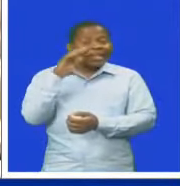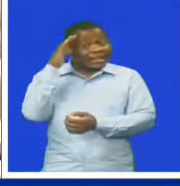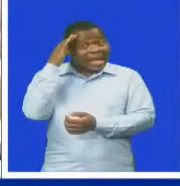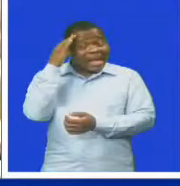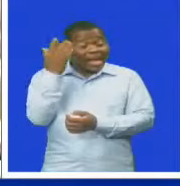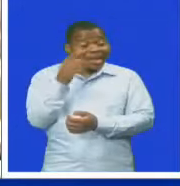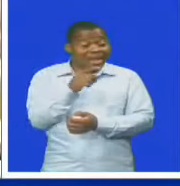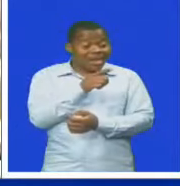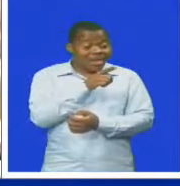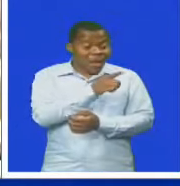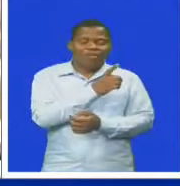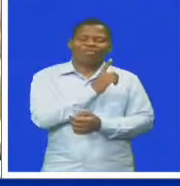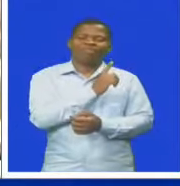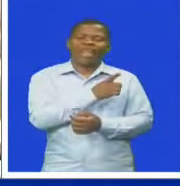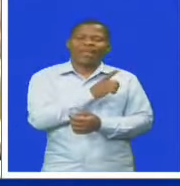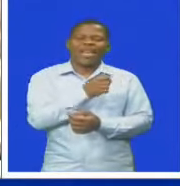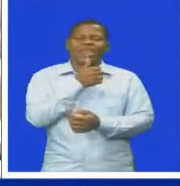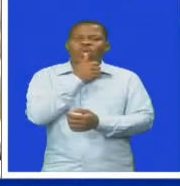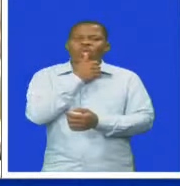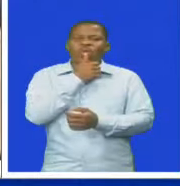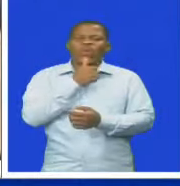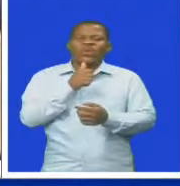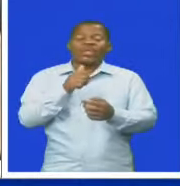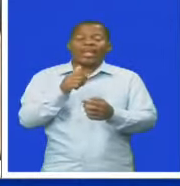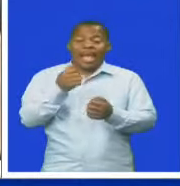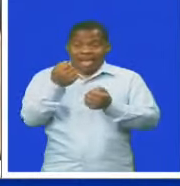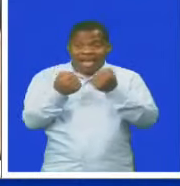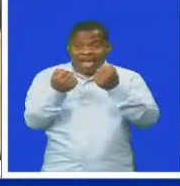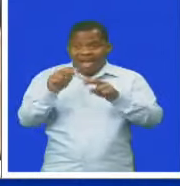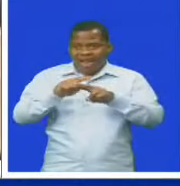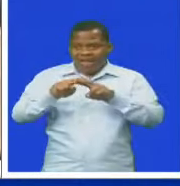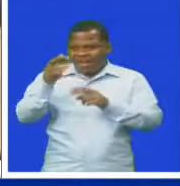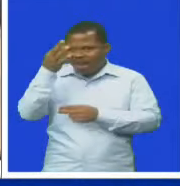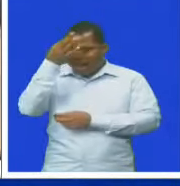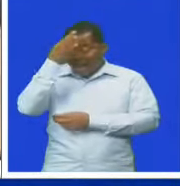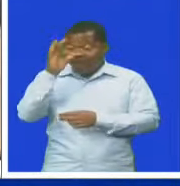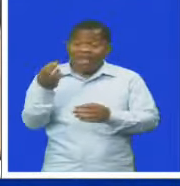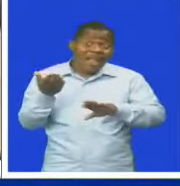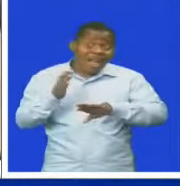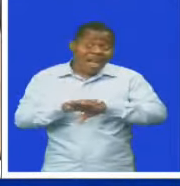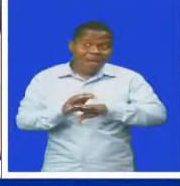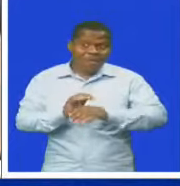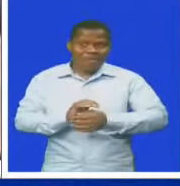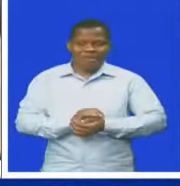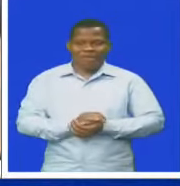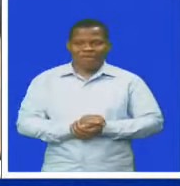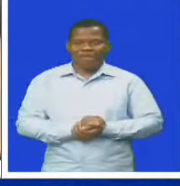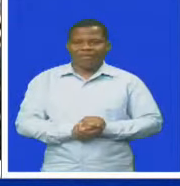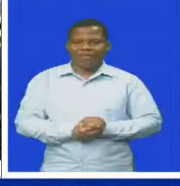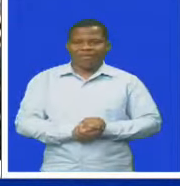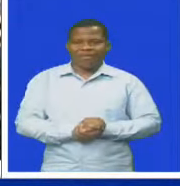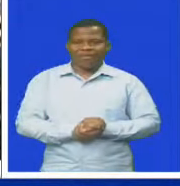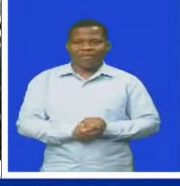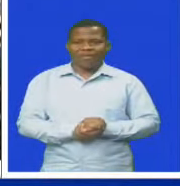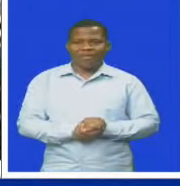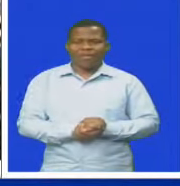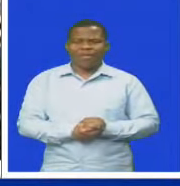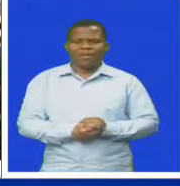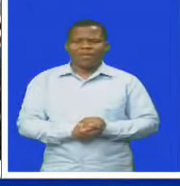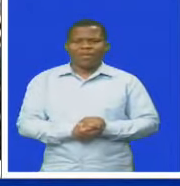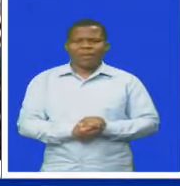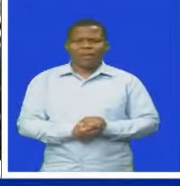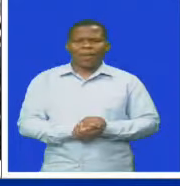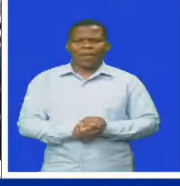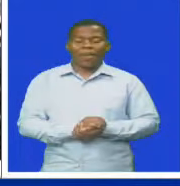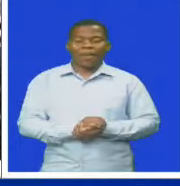yahulumende. Tindzabeni, Eswatini TV, kubika Themkosi Mavimbela, enkantolo eMbabane.